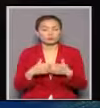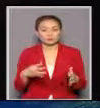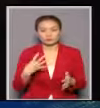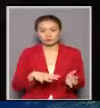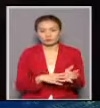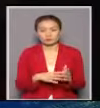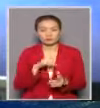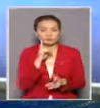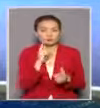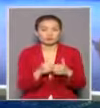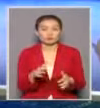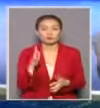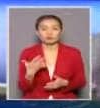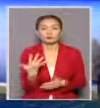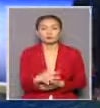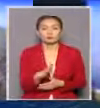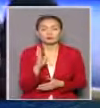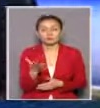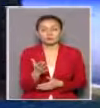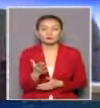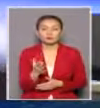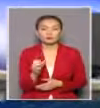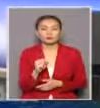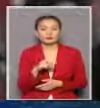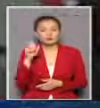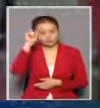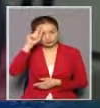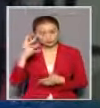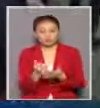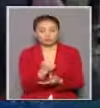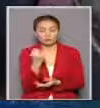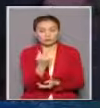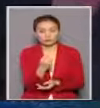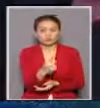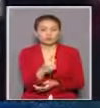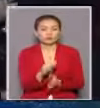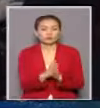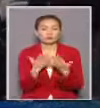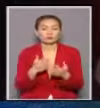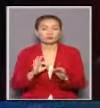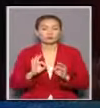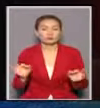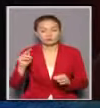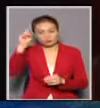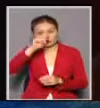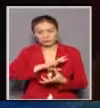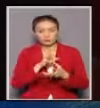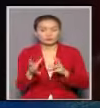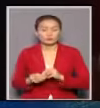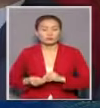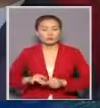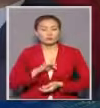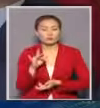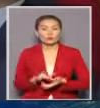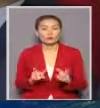49 молодых людей пять из них претендует на автомобиль g11 знать остаться отличия в целом по области в этом